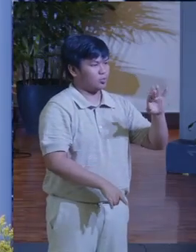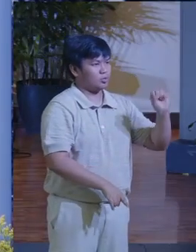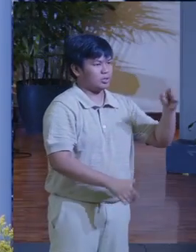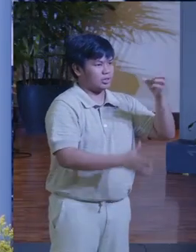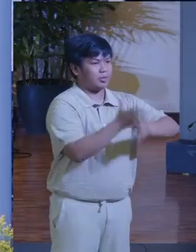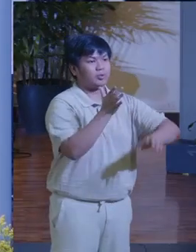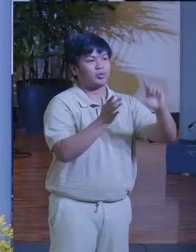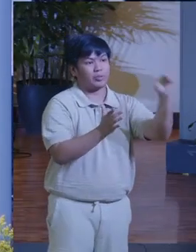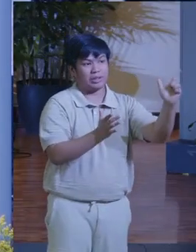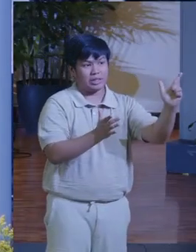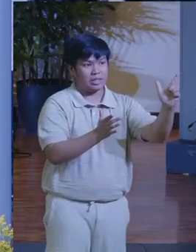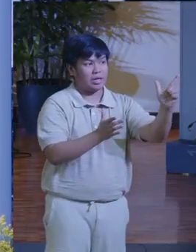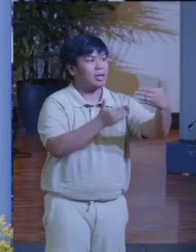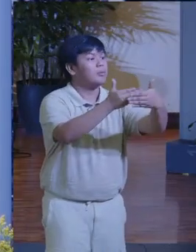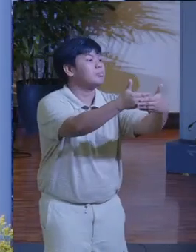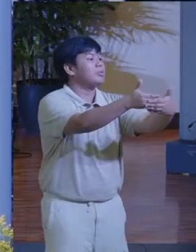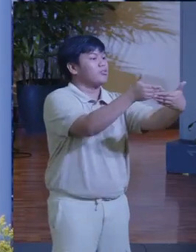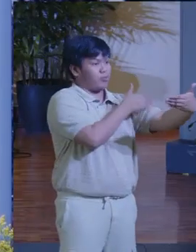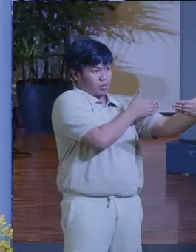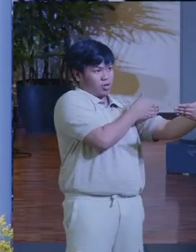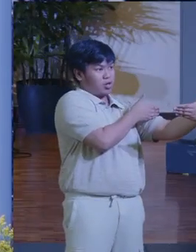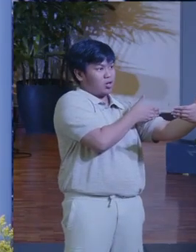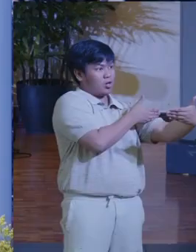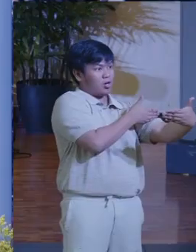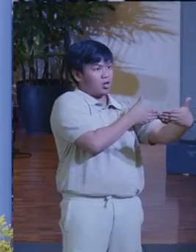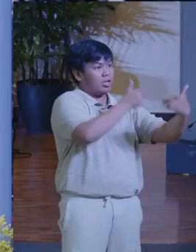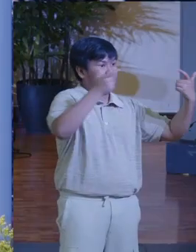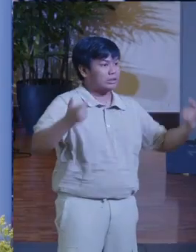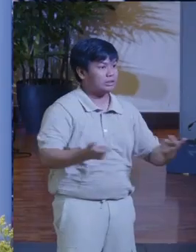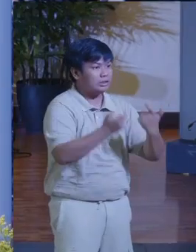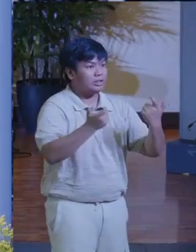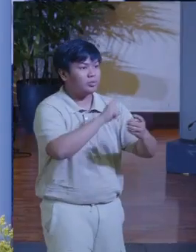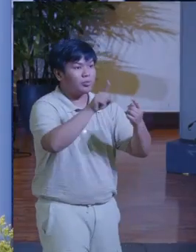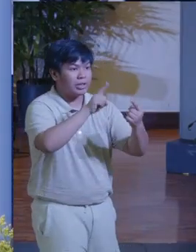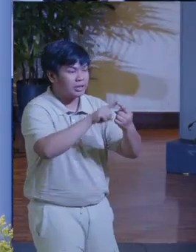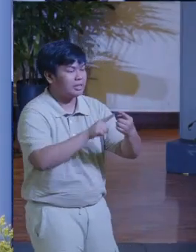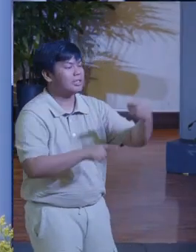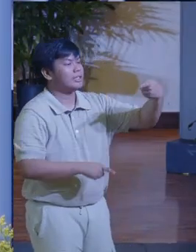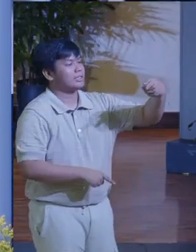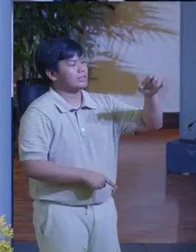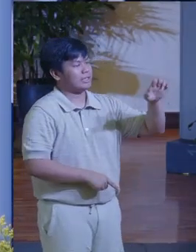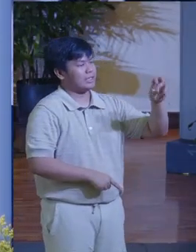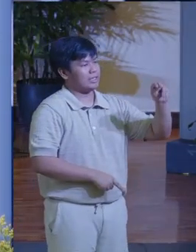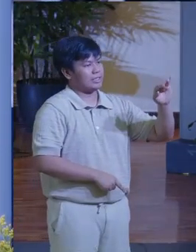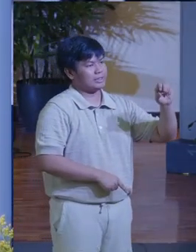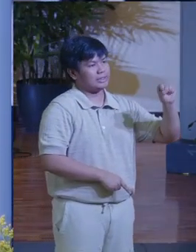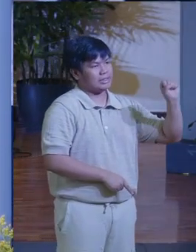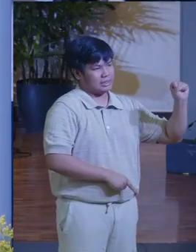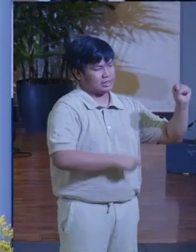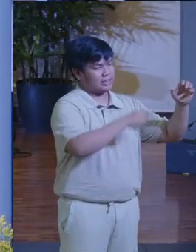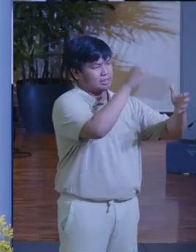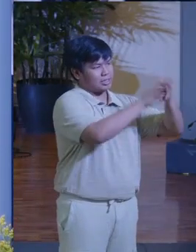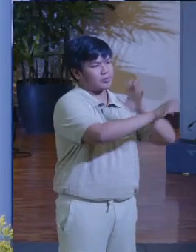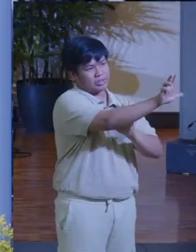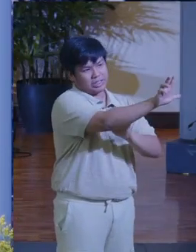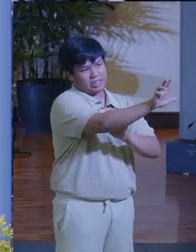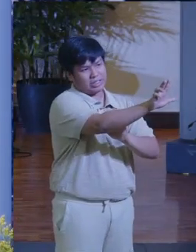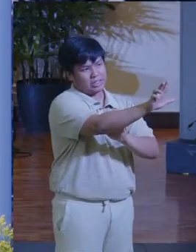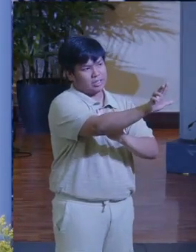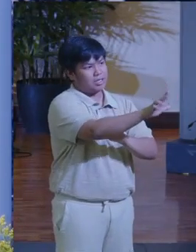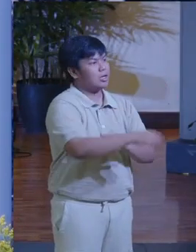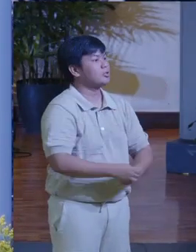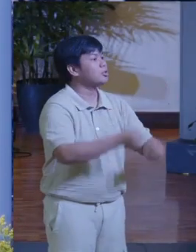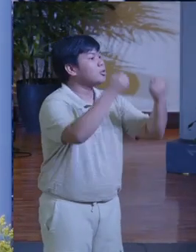20. Kailan nag-umpisa mag-sin ang tao? Genesis chapter 3.